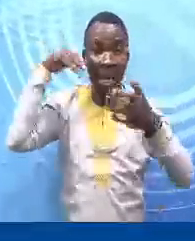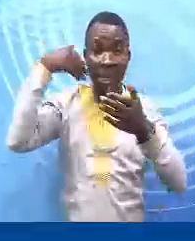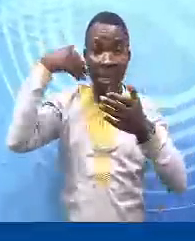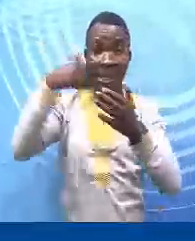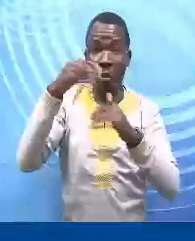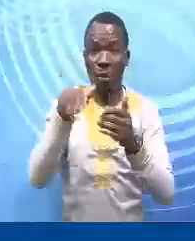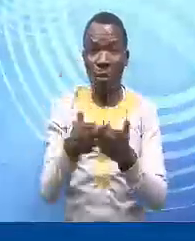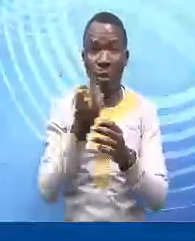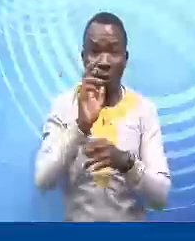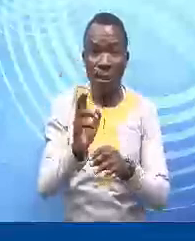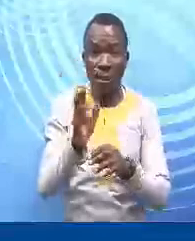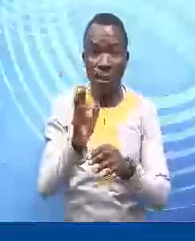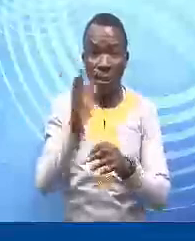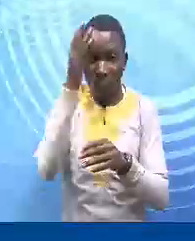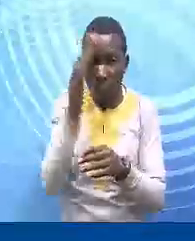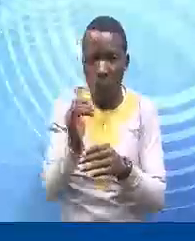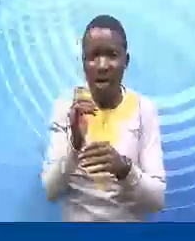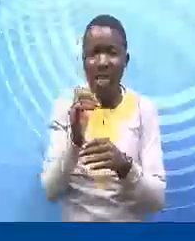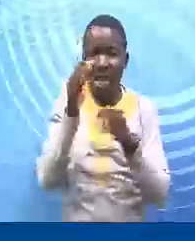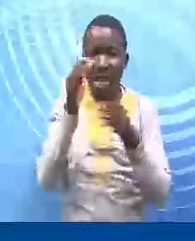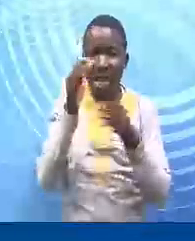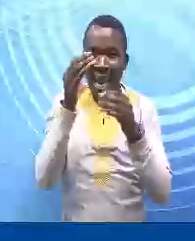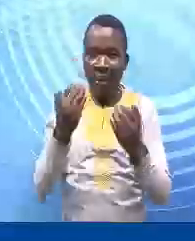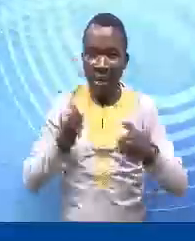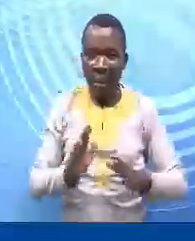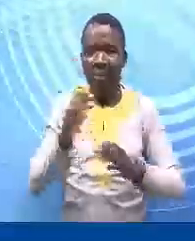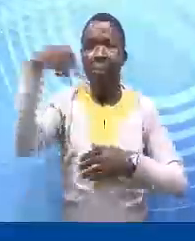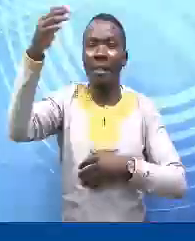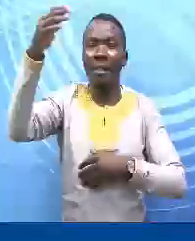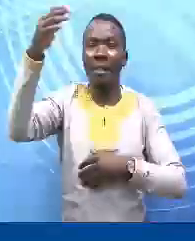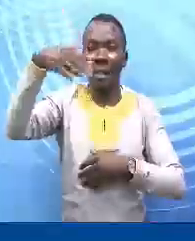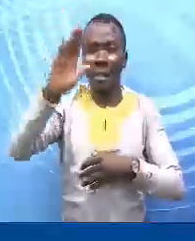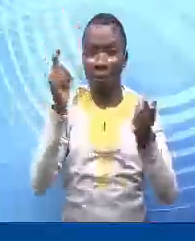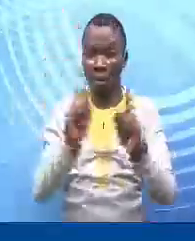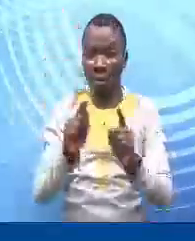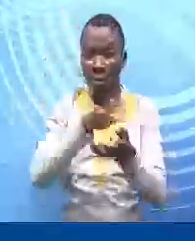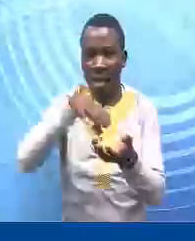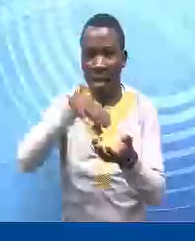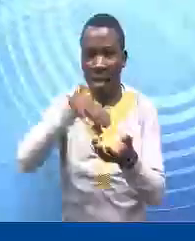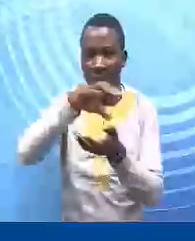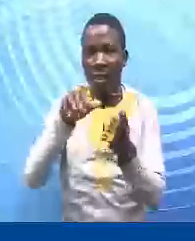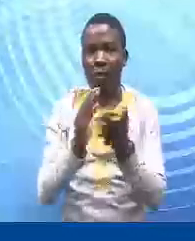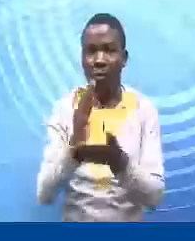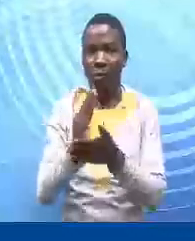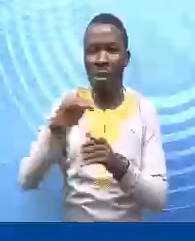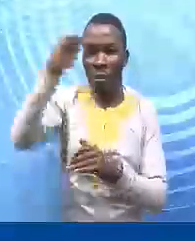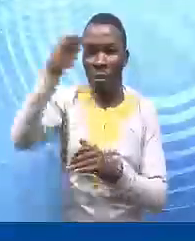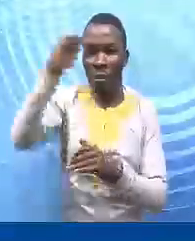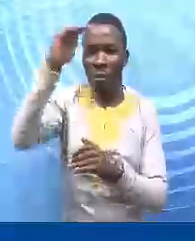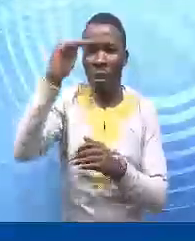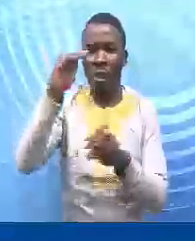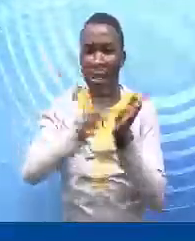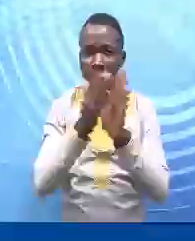mbizi kuki ibinyendara ari byo byatwara ibintu byose kandi mukuru we yabaye